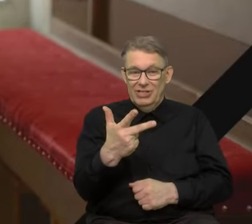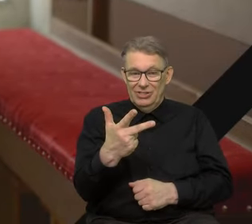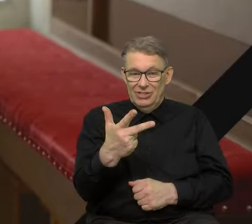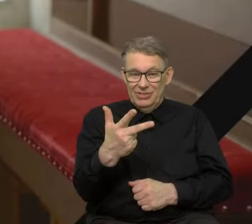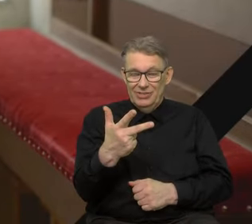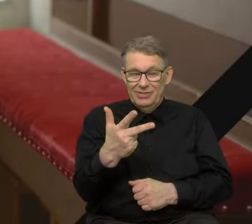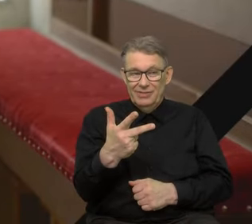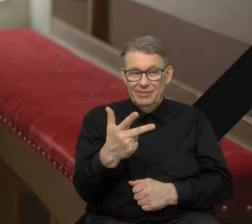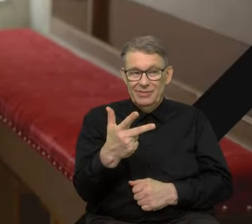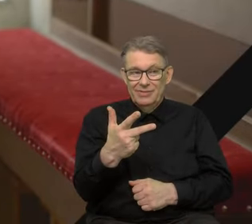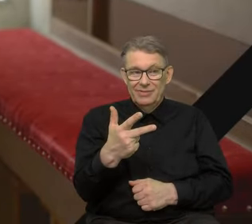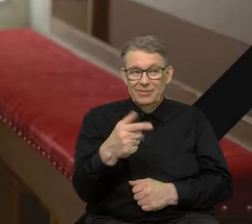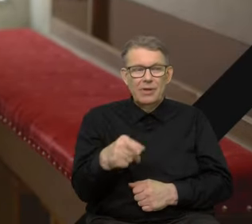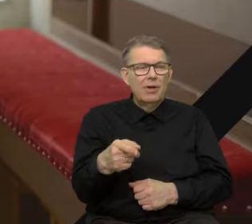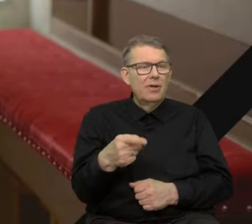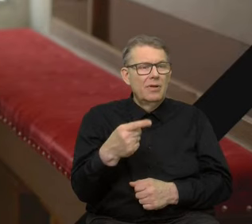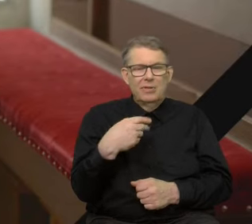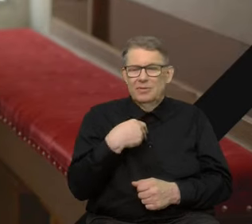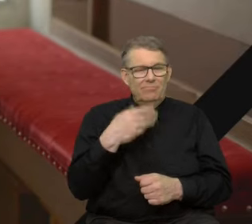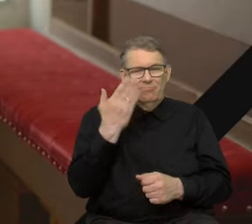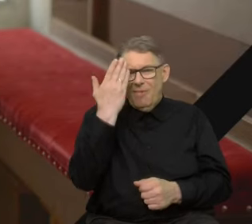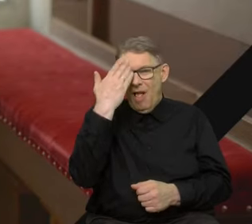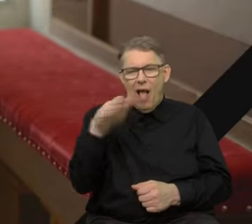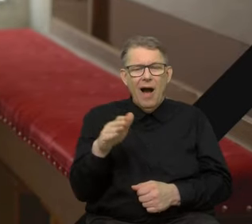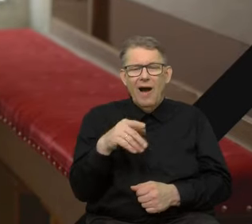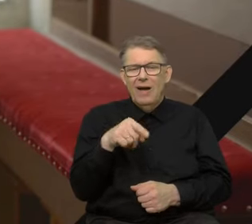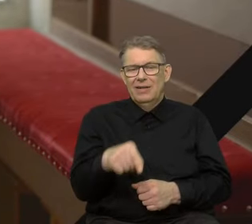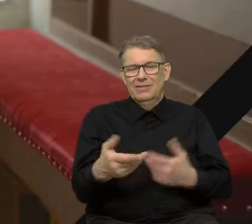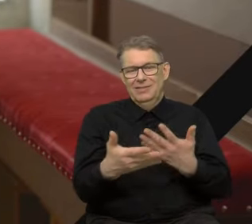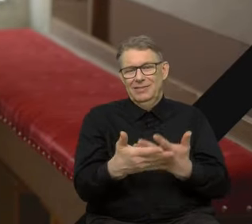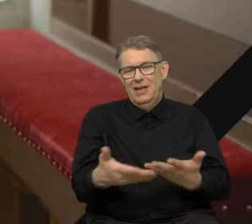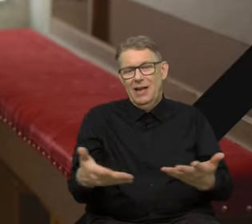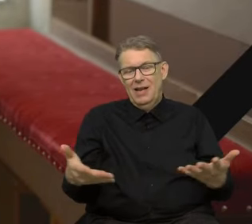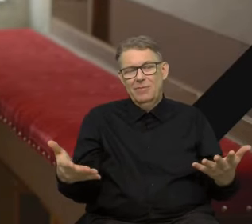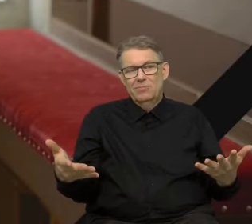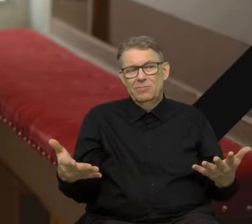1993, zupełnie nie znając tej ziemi,